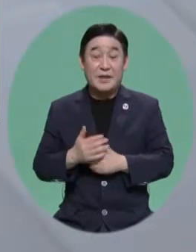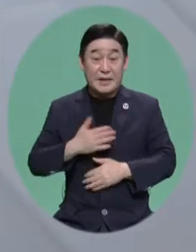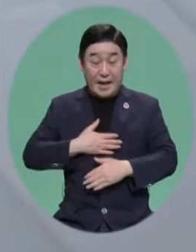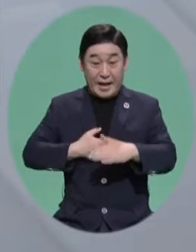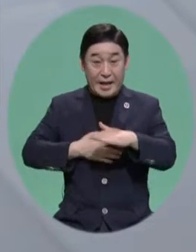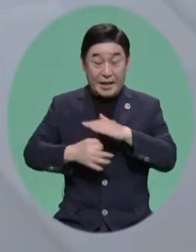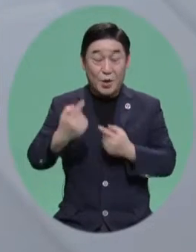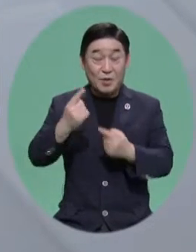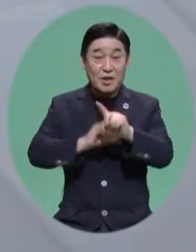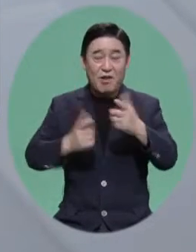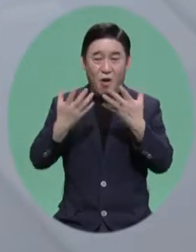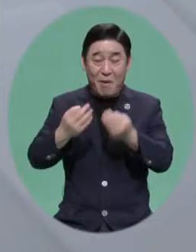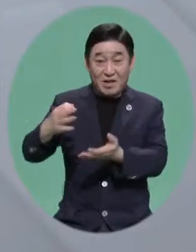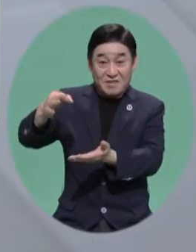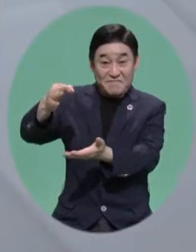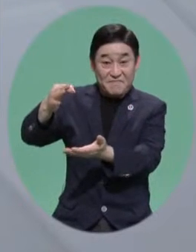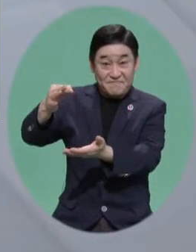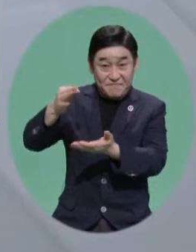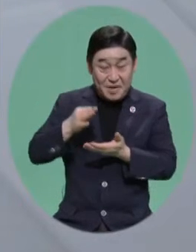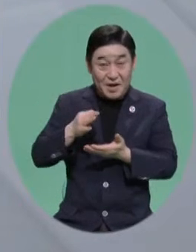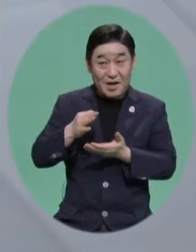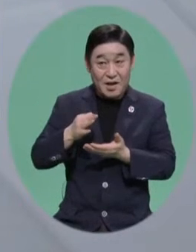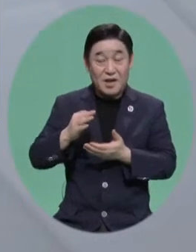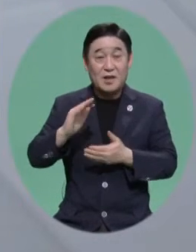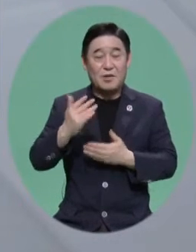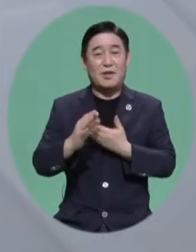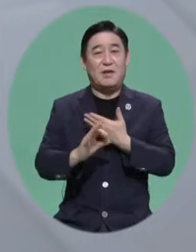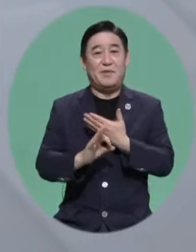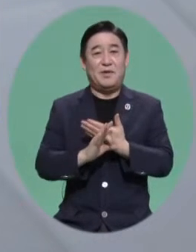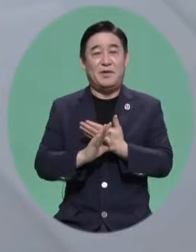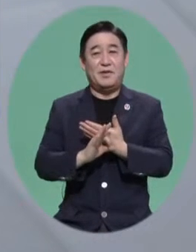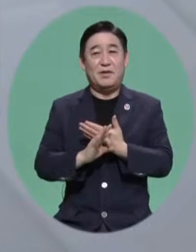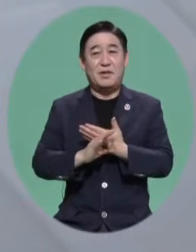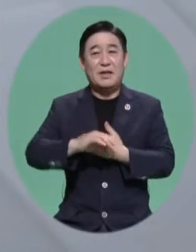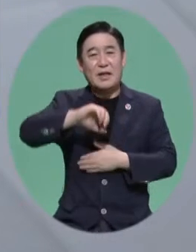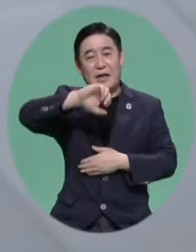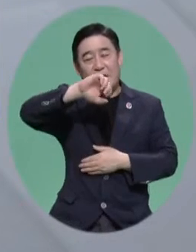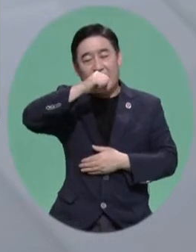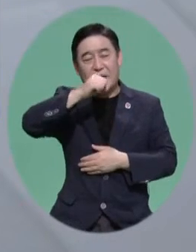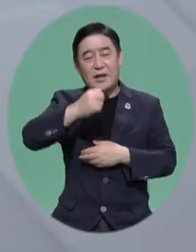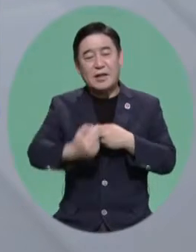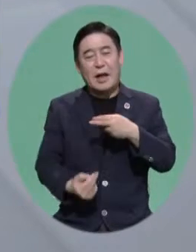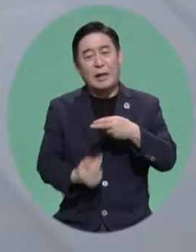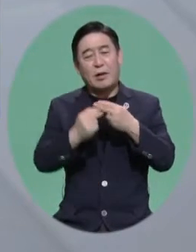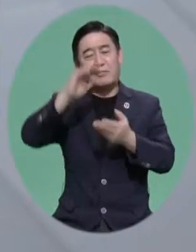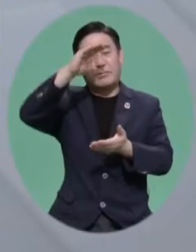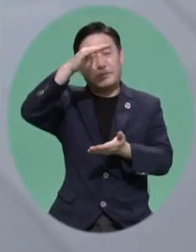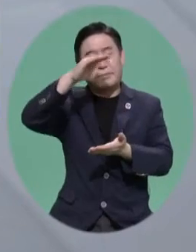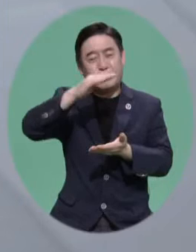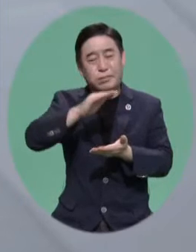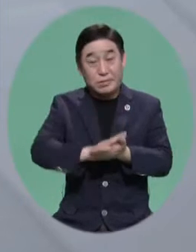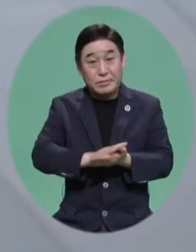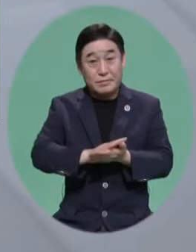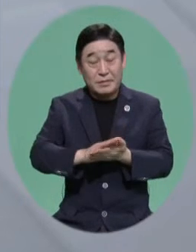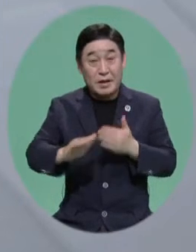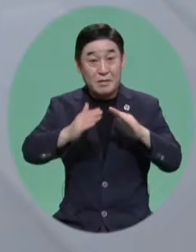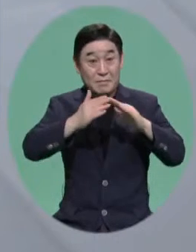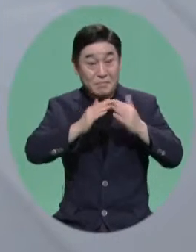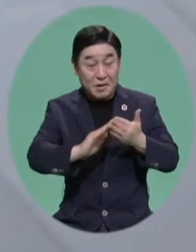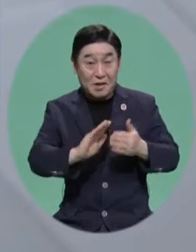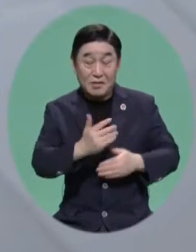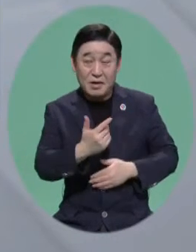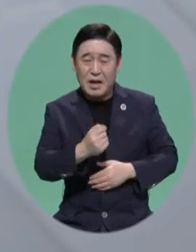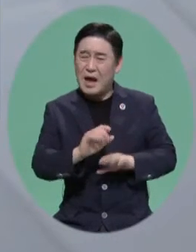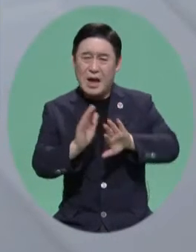많이 저 드리게 되며 는 최종 연금 제 종이 흠 방 부셔야 되겠죠 아 그보다